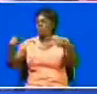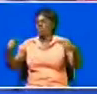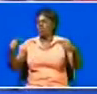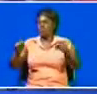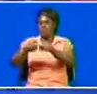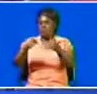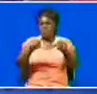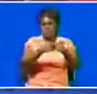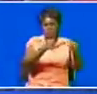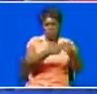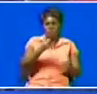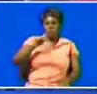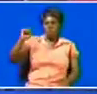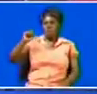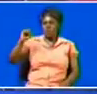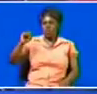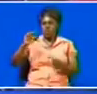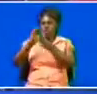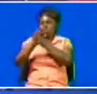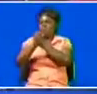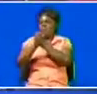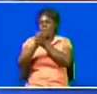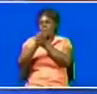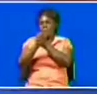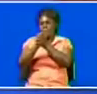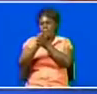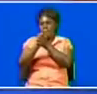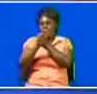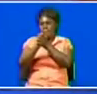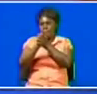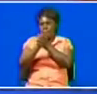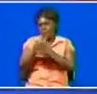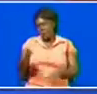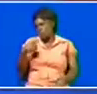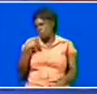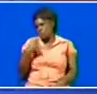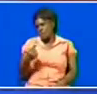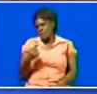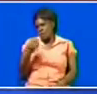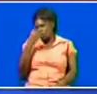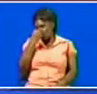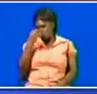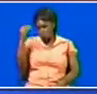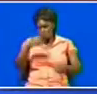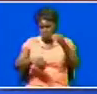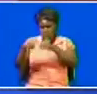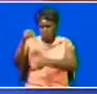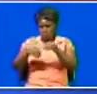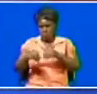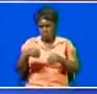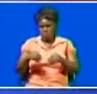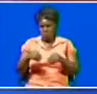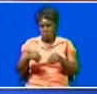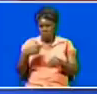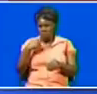to destroy the political vehicle that is steered by Kenyatta. Hii maneno ya wewe kusema ati William Ruto anafanya harambe. Sijui William